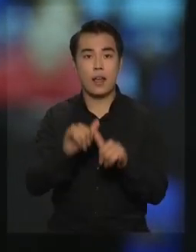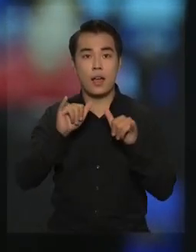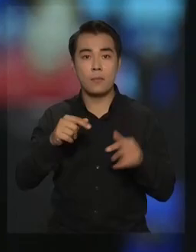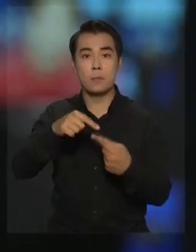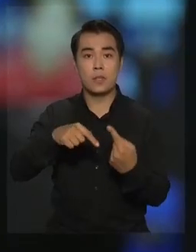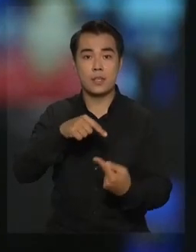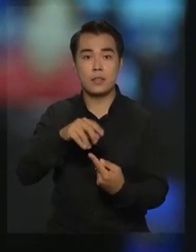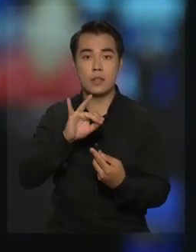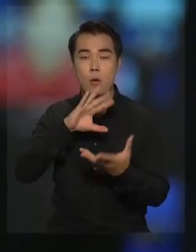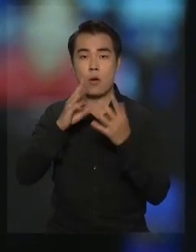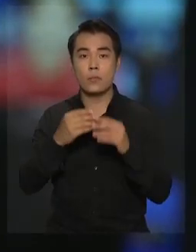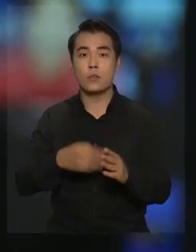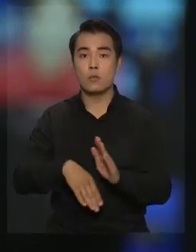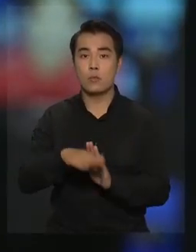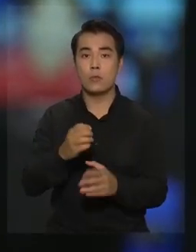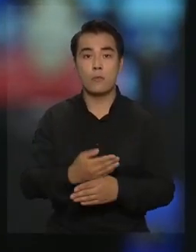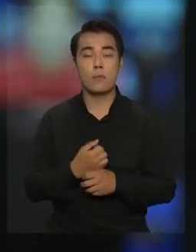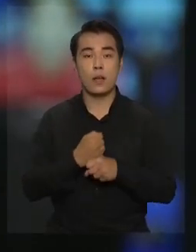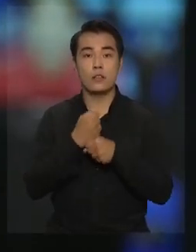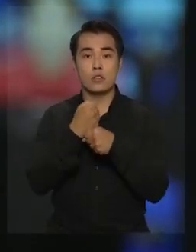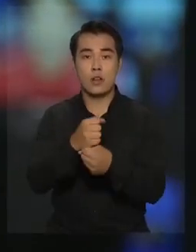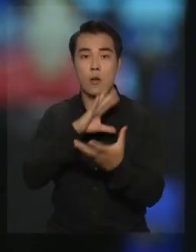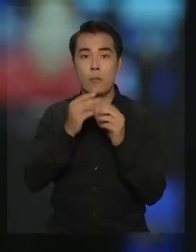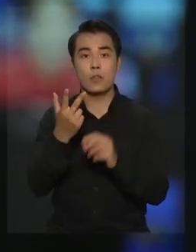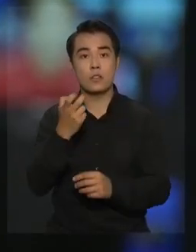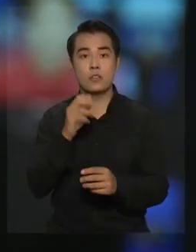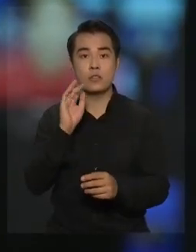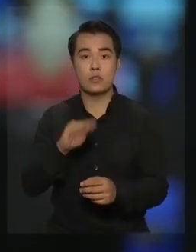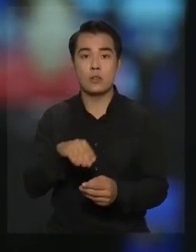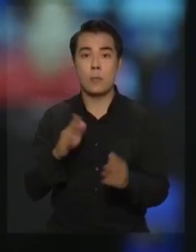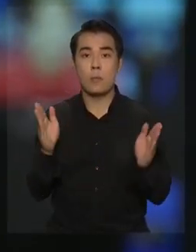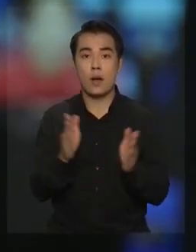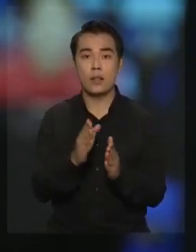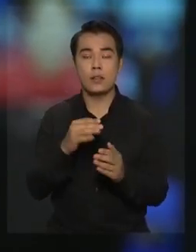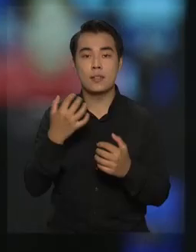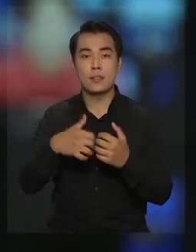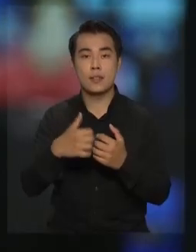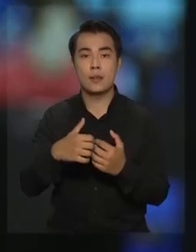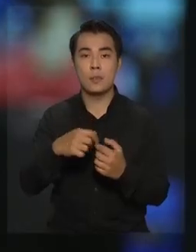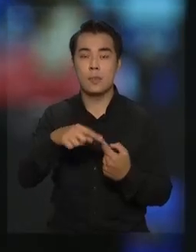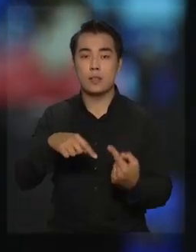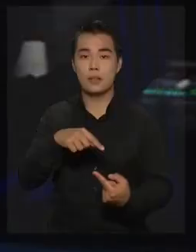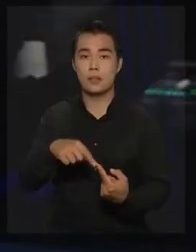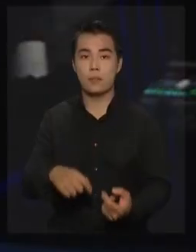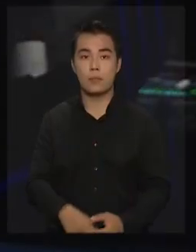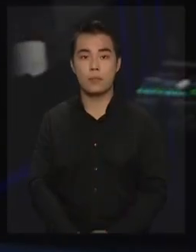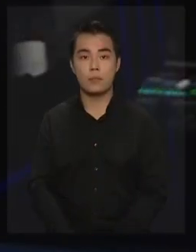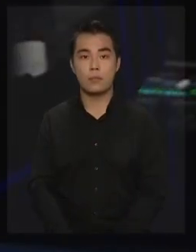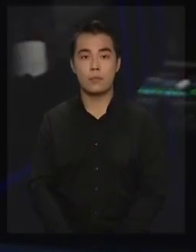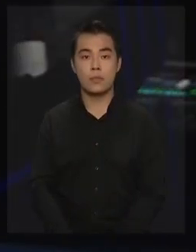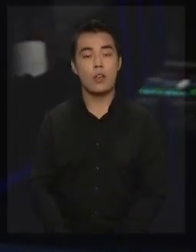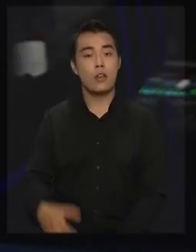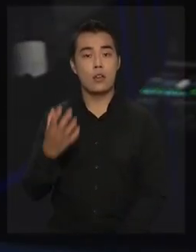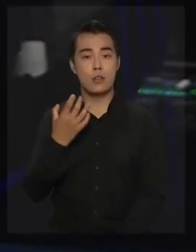оказания помощи по улучшению компетенции более чем 300 тысячам малых и средних предприятий.